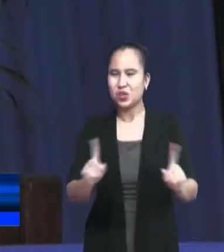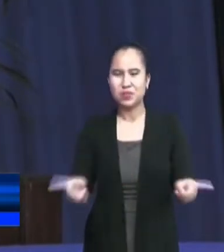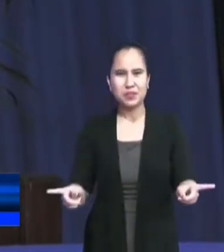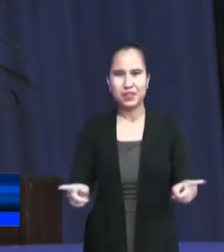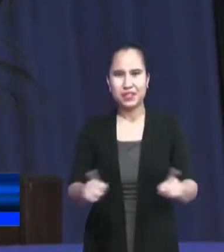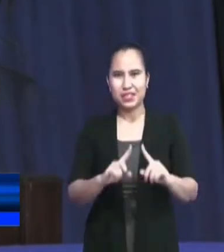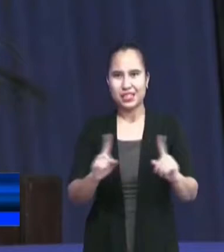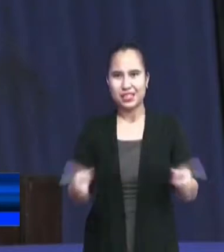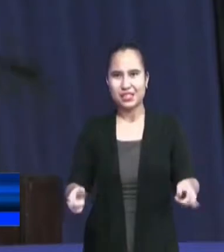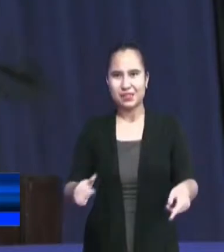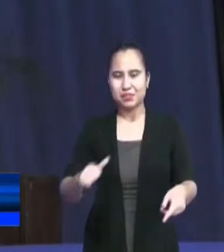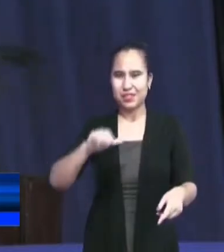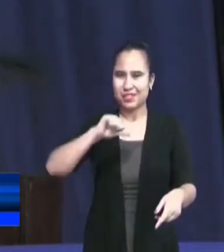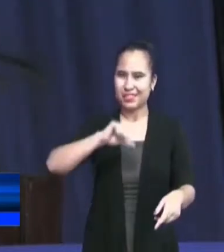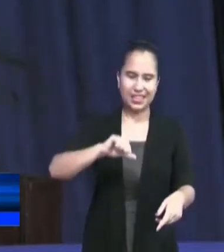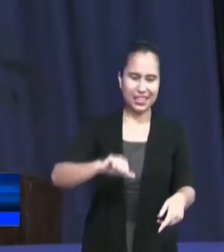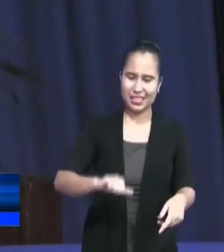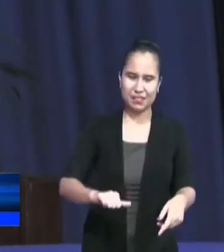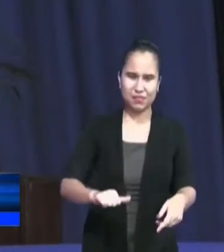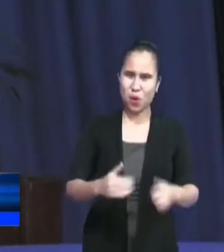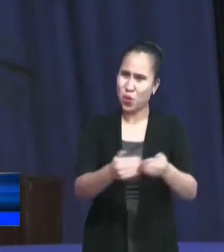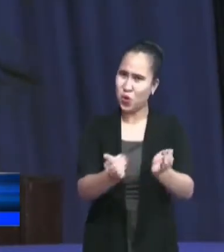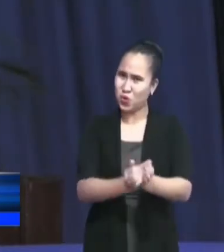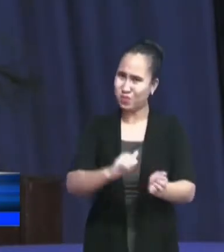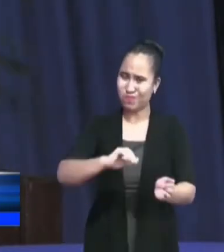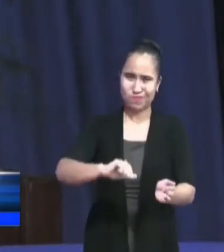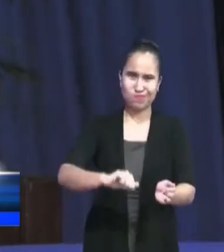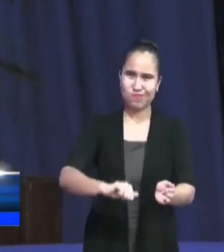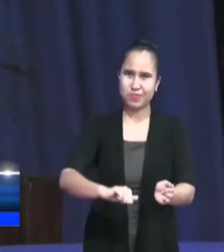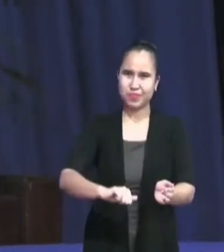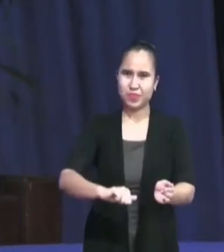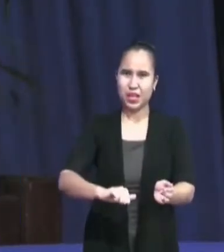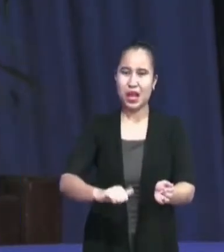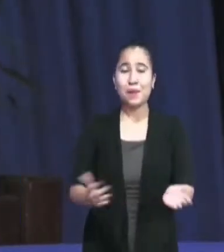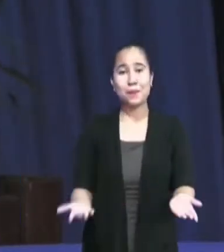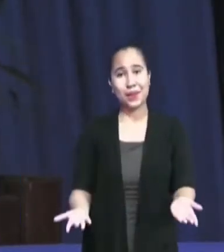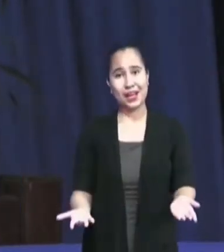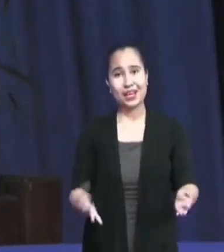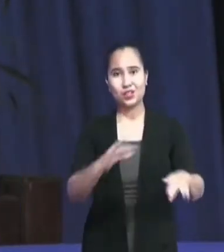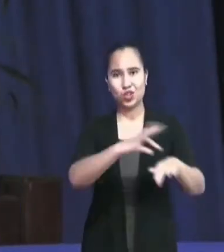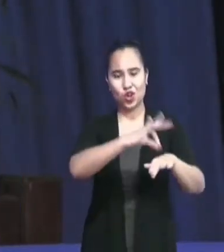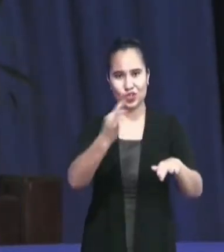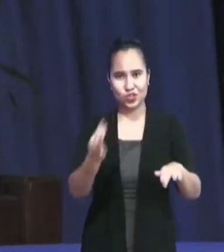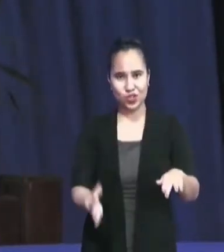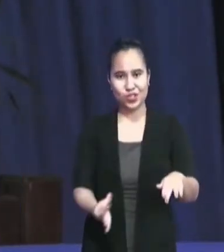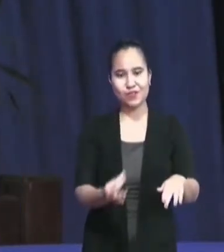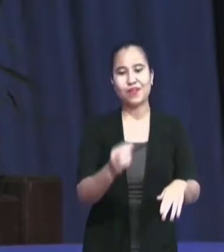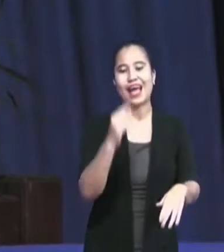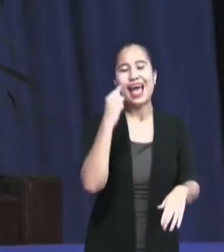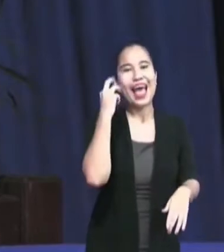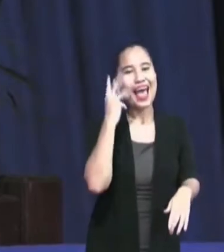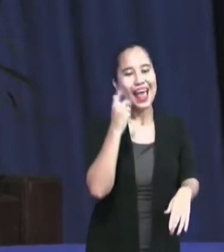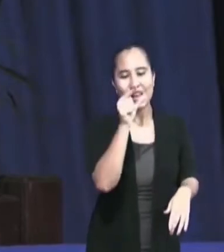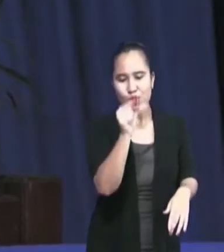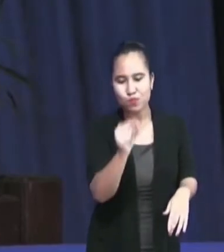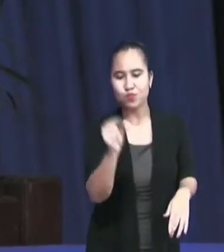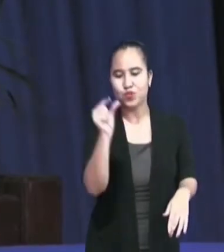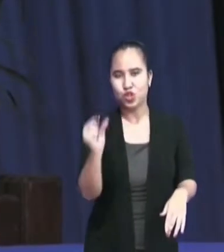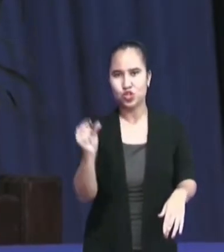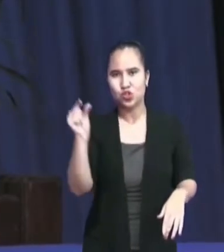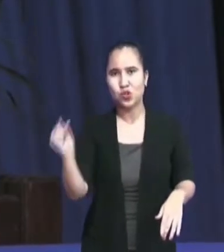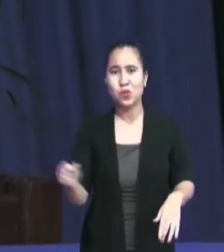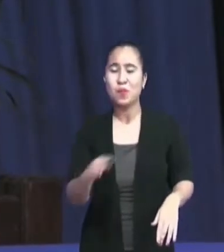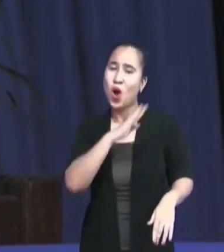duperen of om een groep te duperen, maar het is om de gezondheid van de individuele persoon, maar ook van